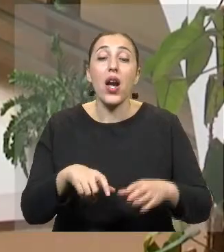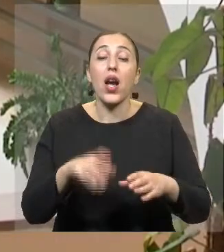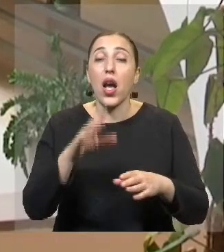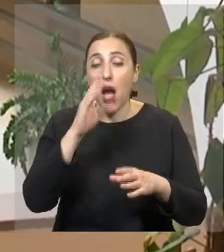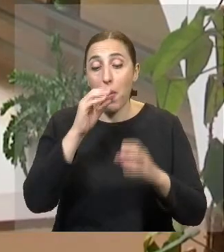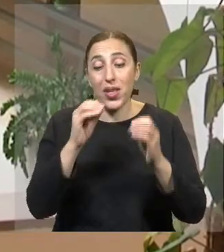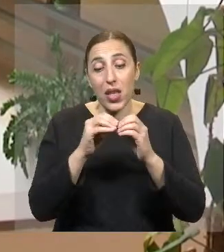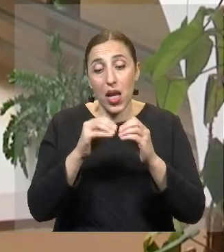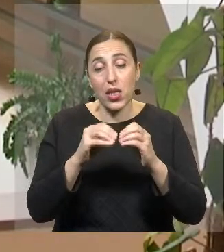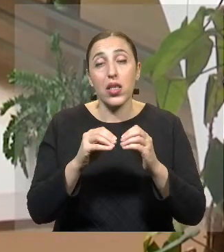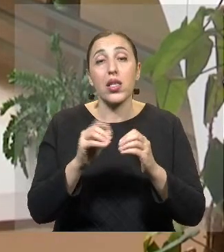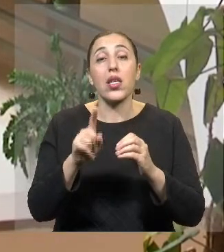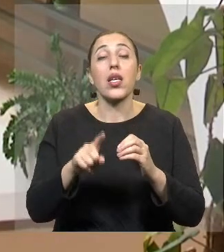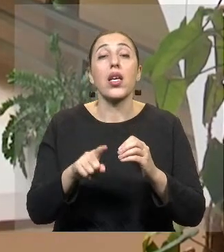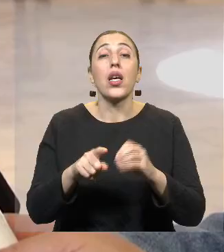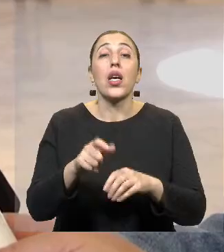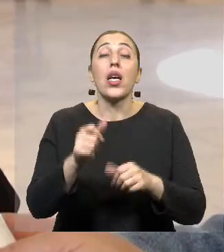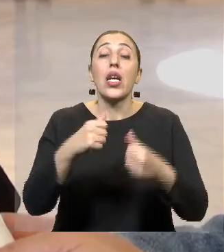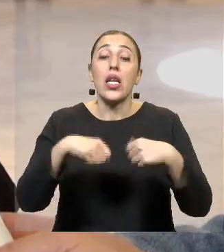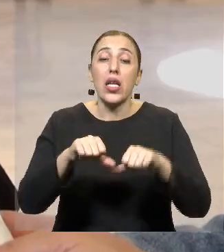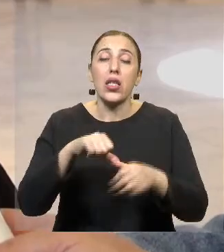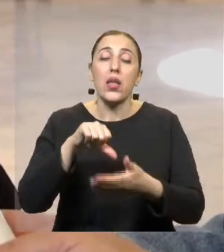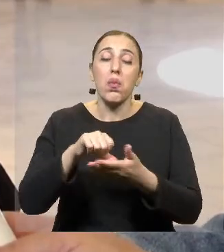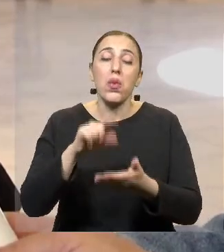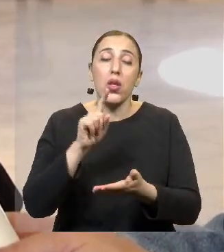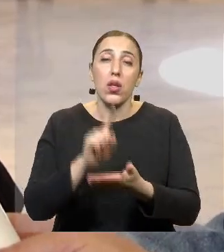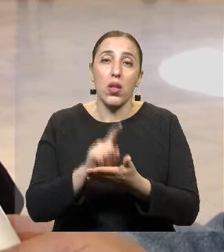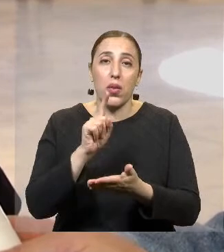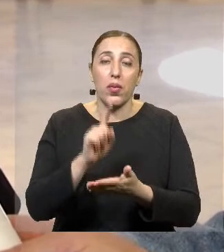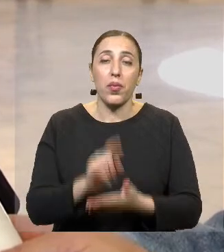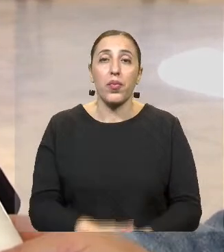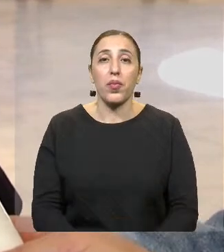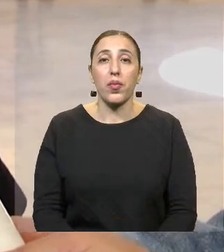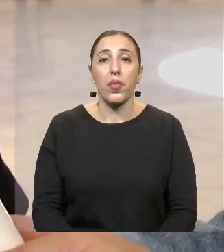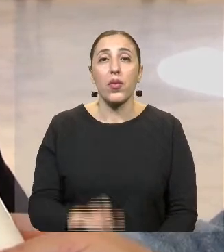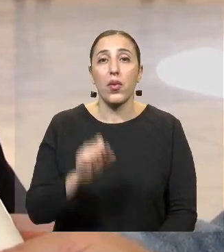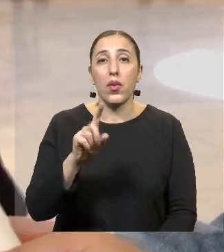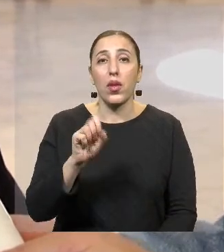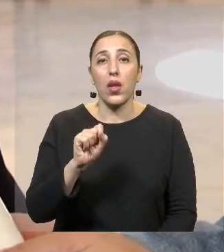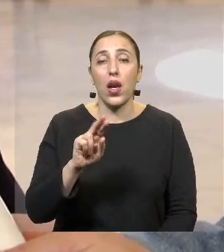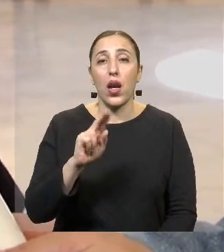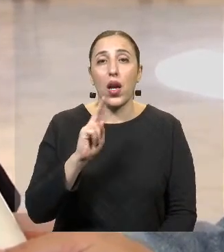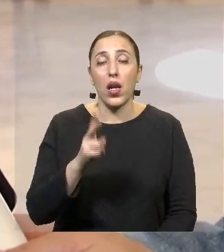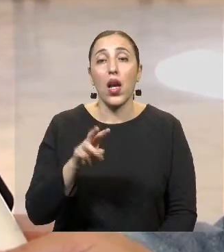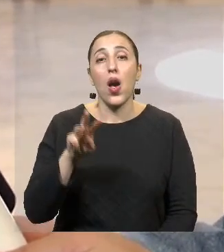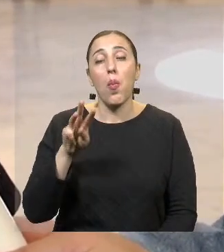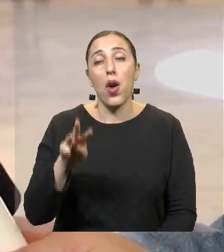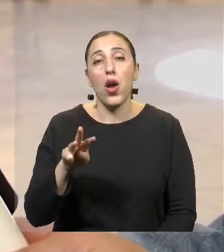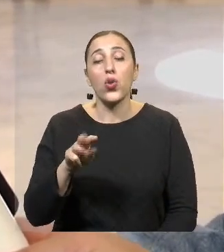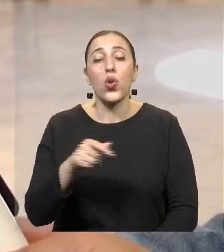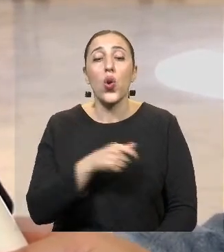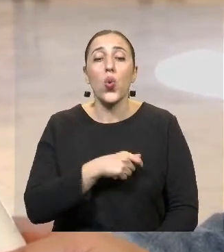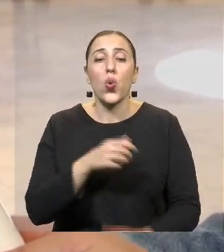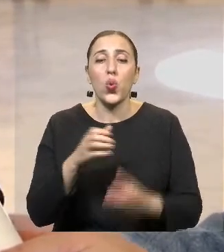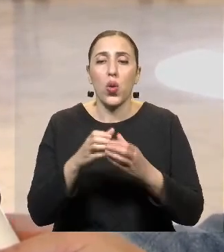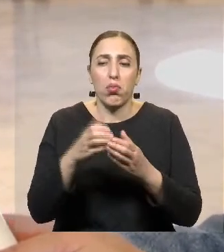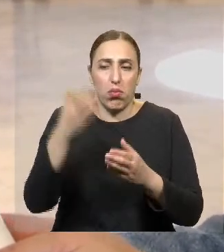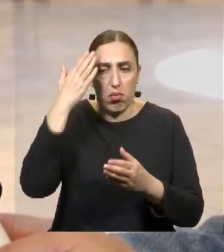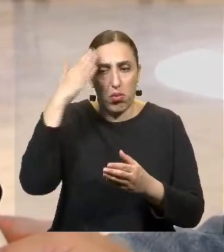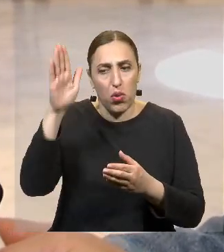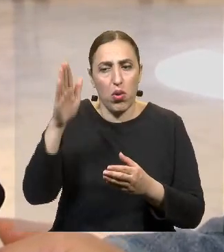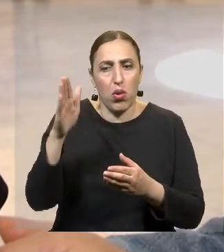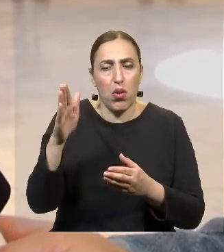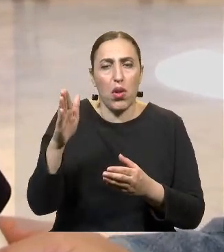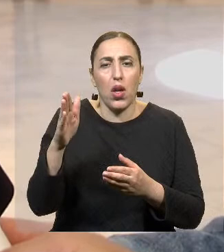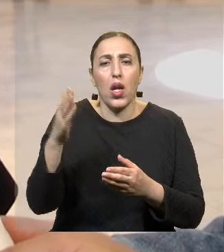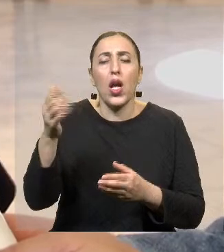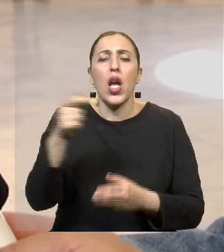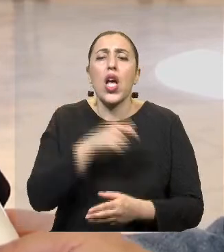Այսկն